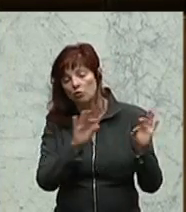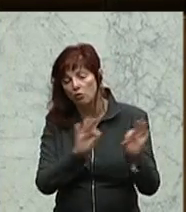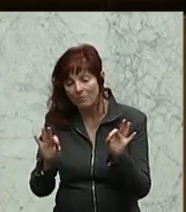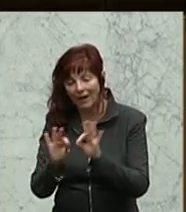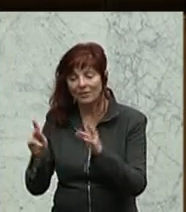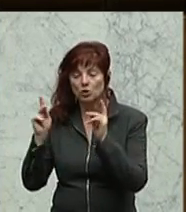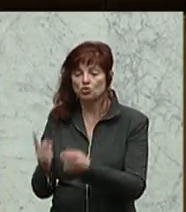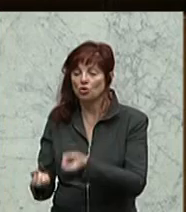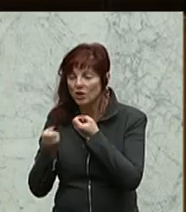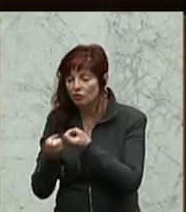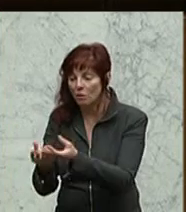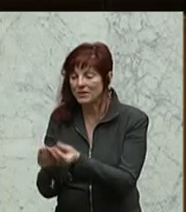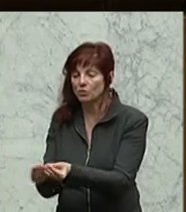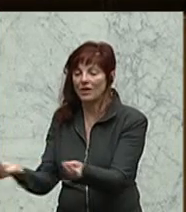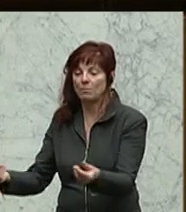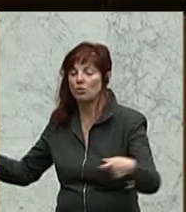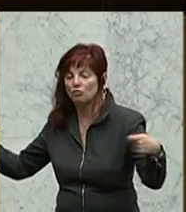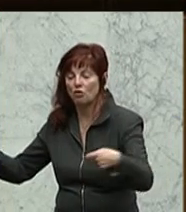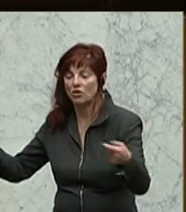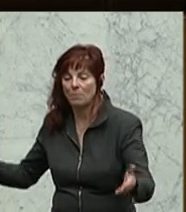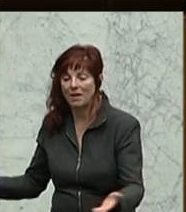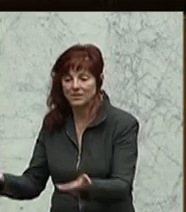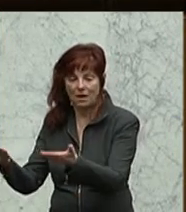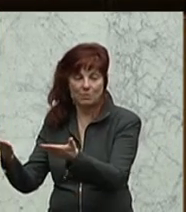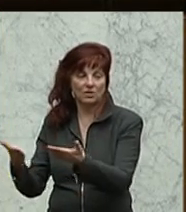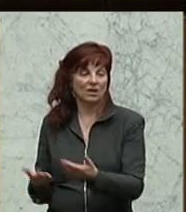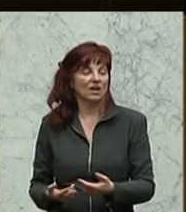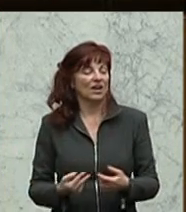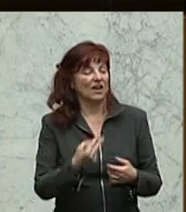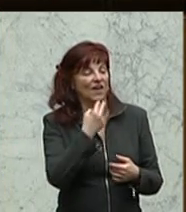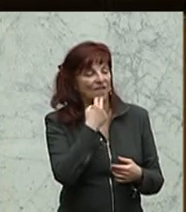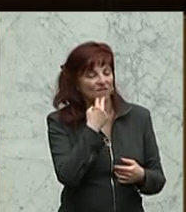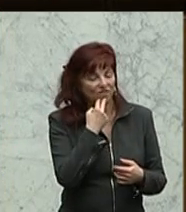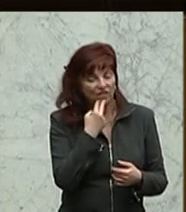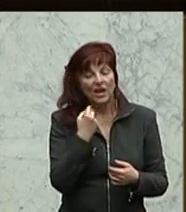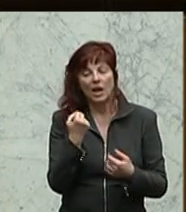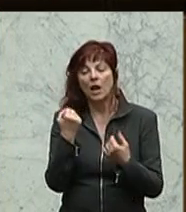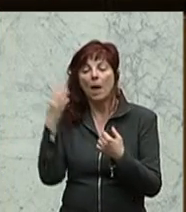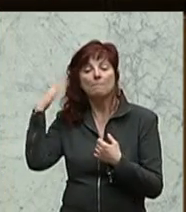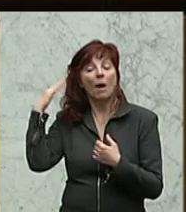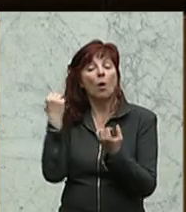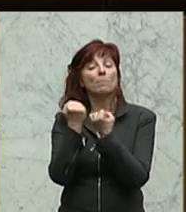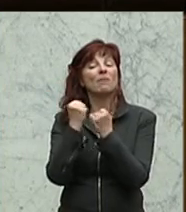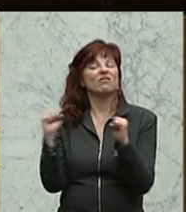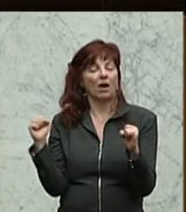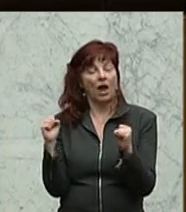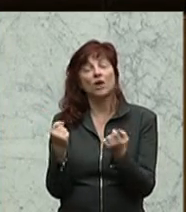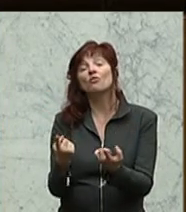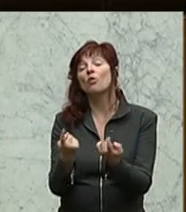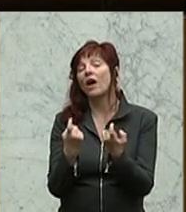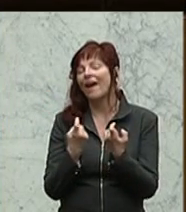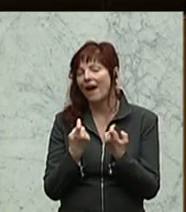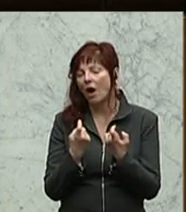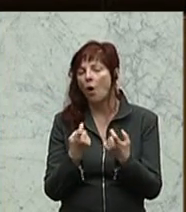und Fördermaßnahmen. Wir wollen eine echte Bauernbefreiung, eine Bauernbefreiung aus dem Griff dieser ÖVP, die wiederum im Griff der